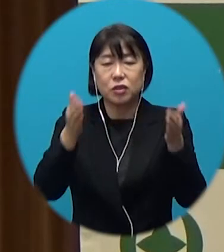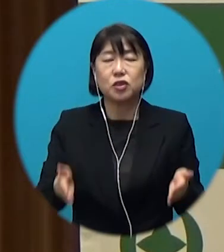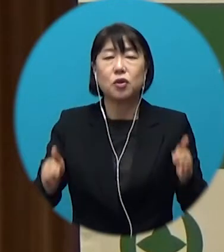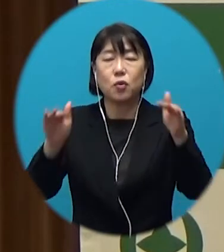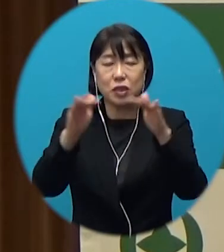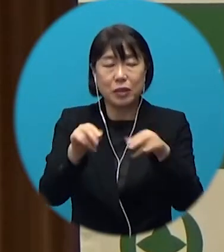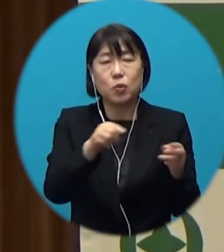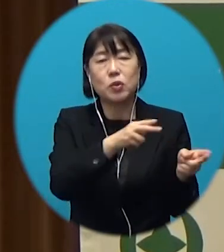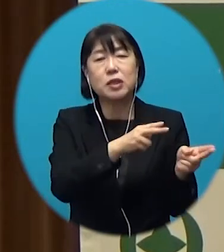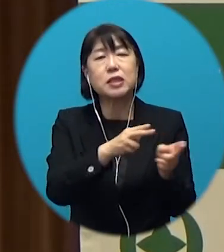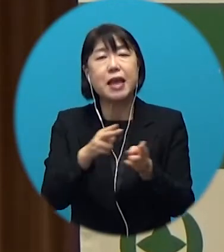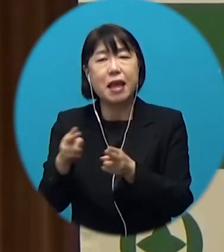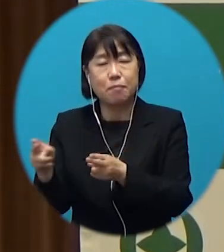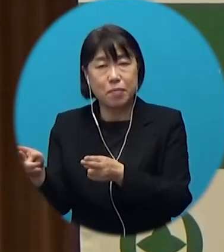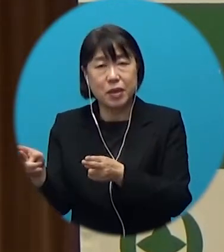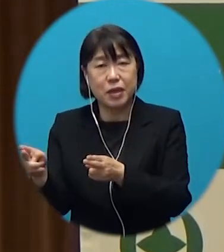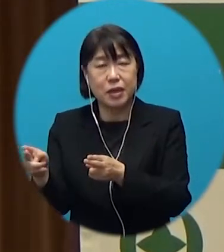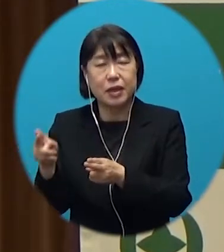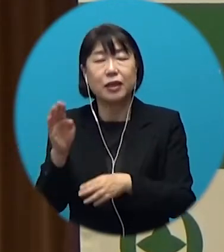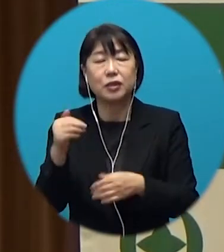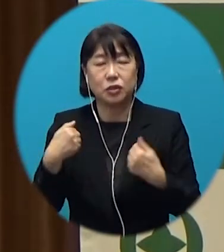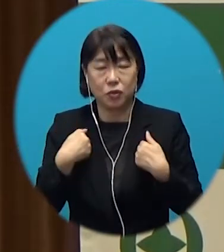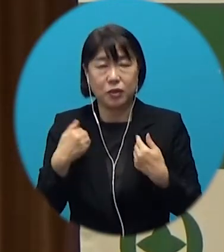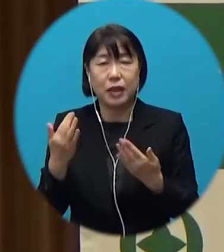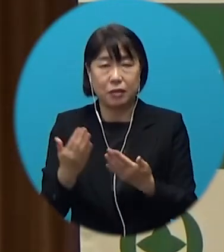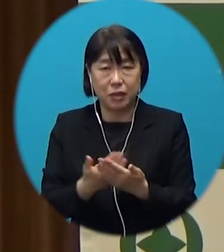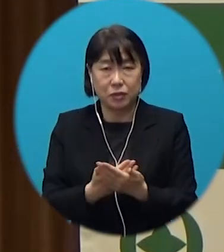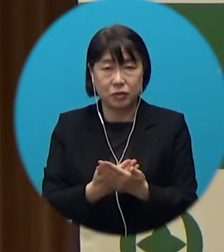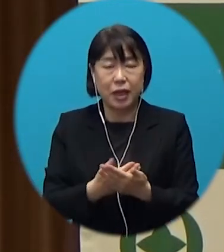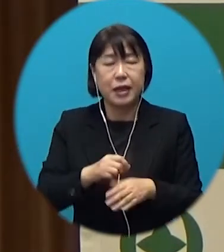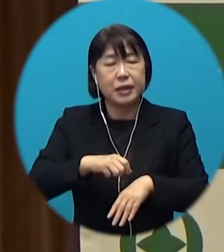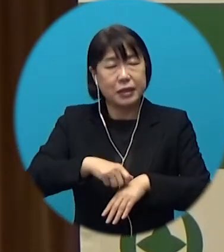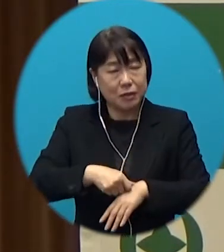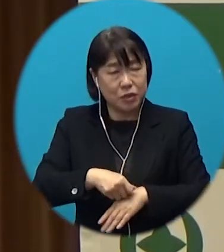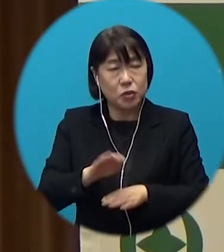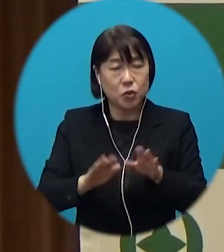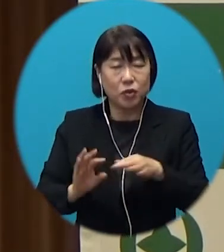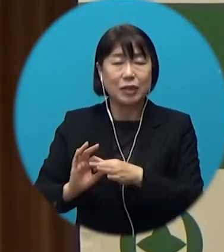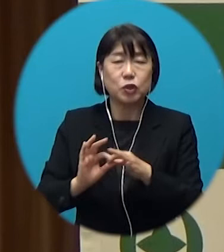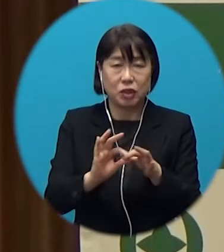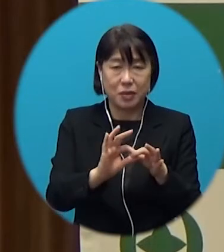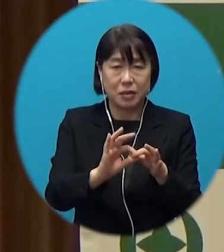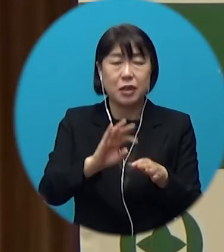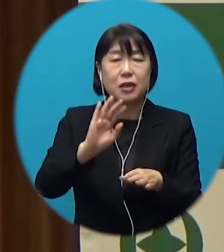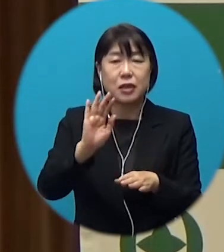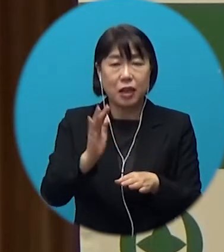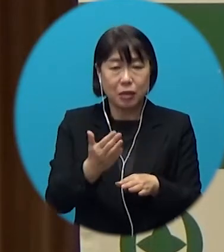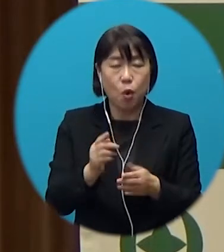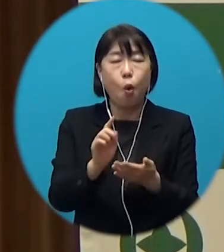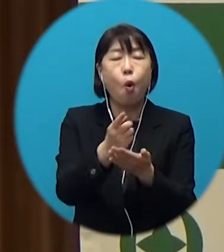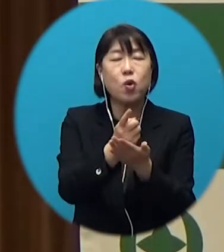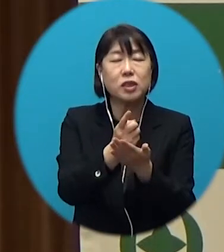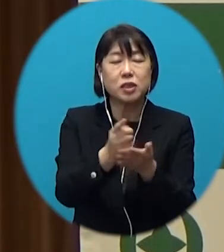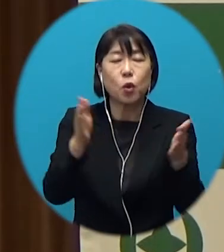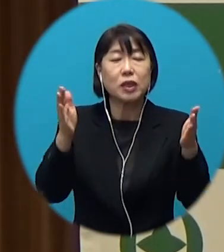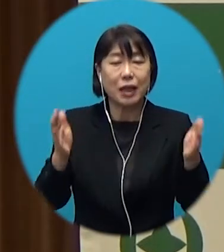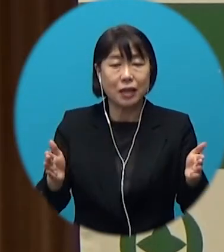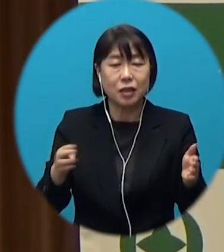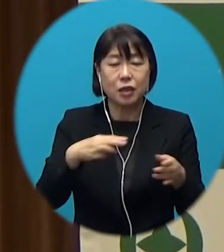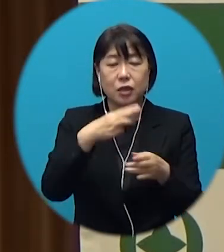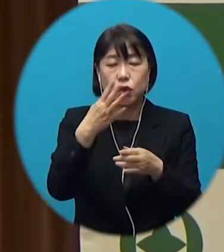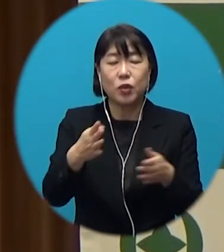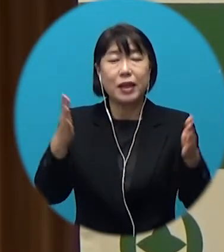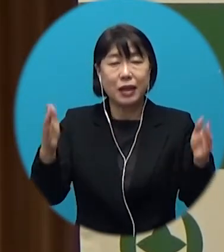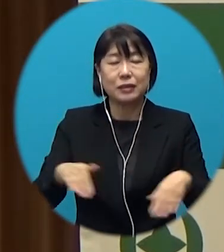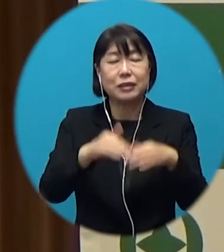を行いますので、大変厳しい状況があるんですけれども、この更新後の場所から4年間全体ではですね、